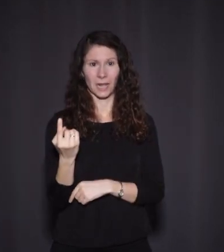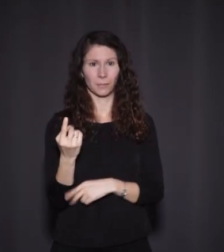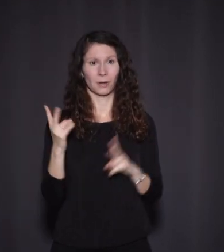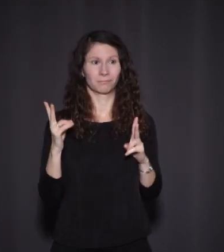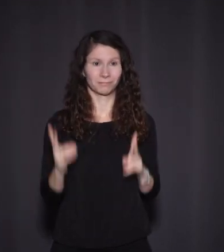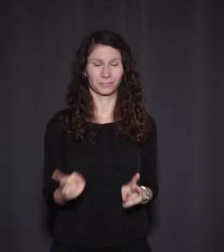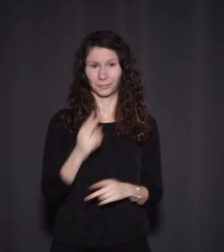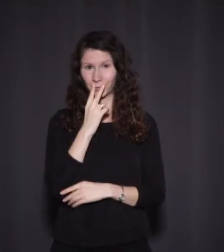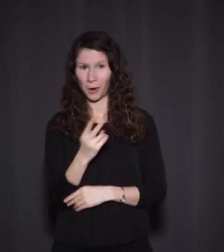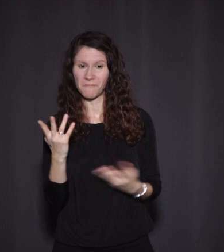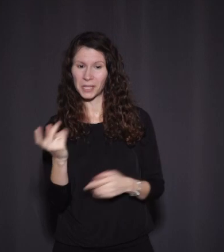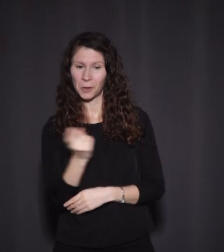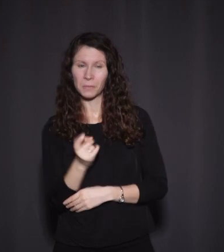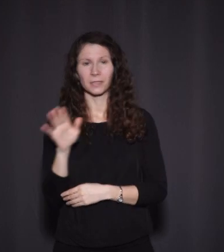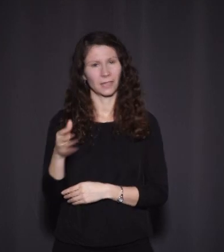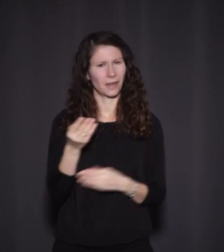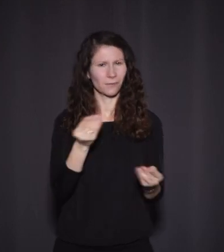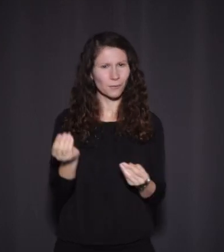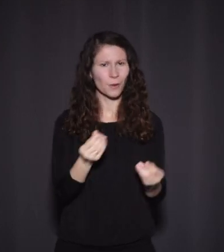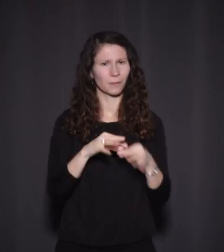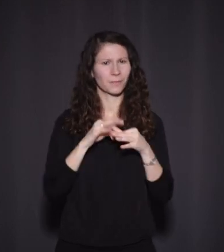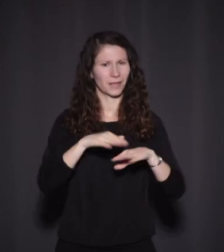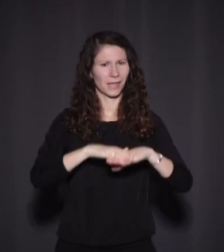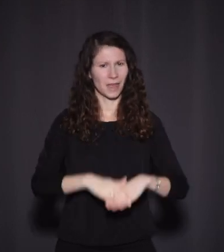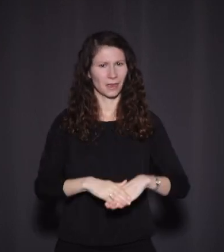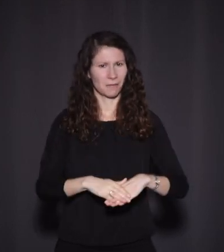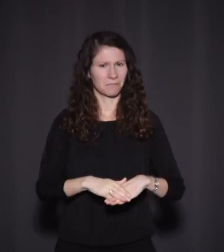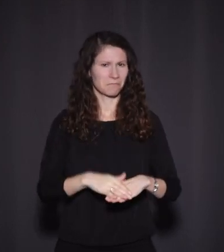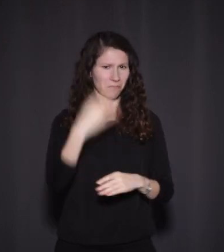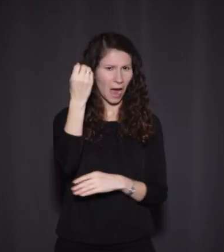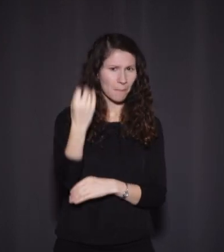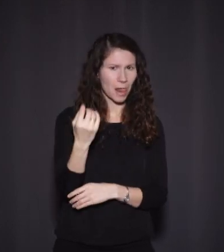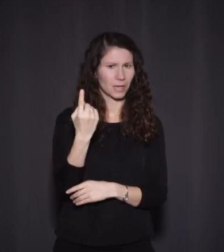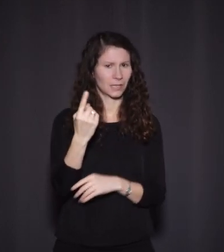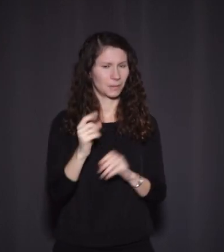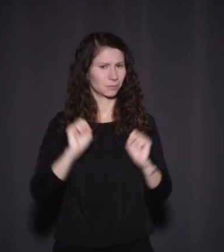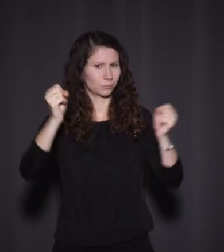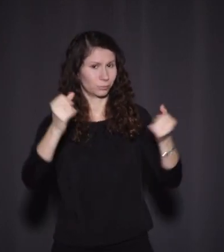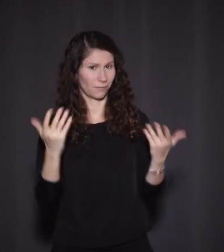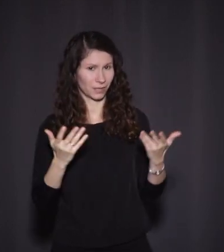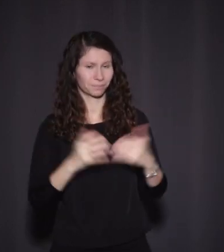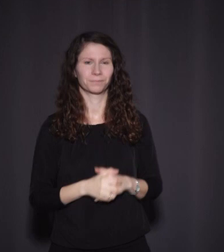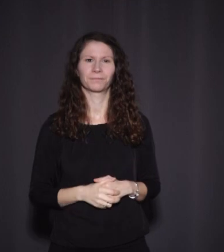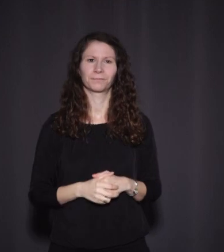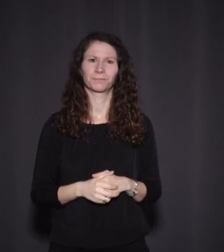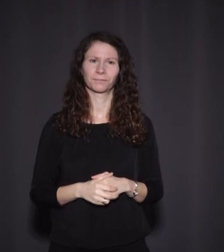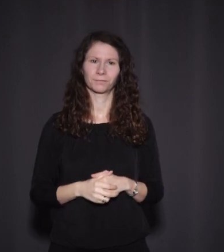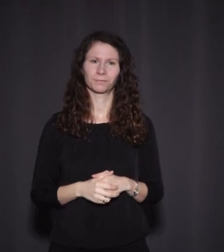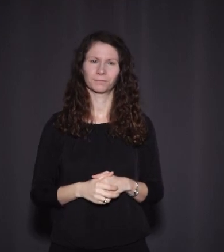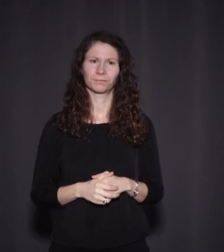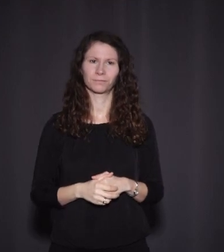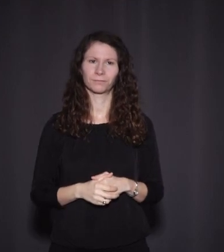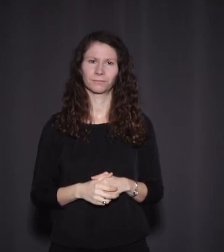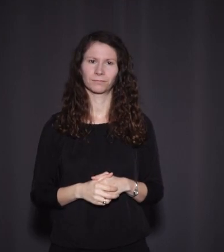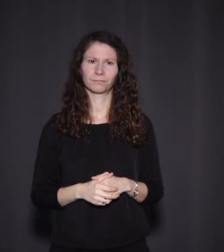zu? Was ist denn Ihr Eindruck in Sachen Rente von dem, was von der Ampel angestrebt wird? Also es ist ja wirklich eine